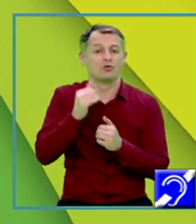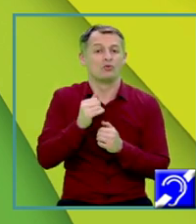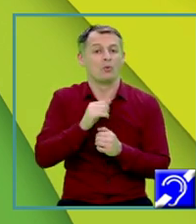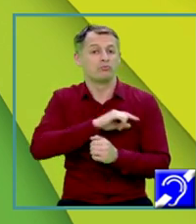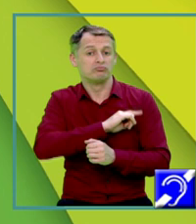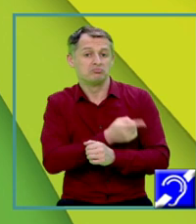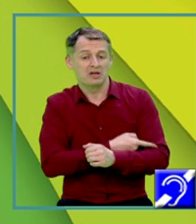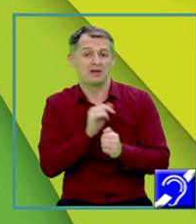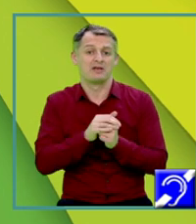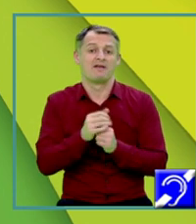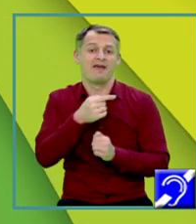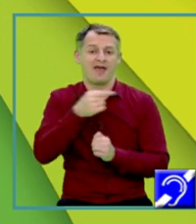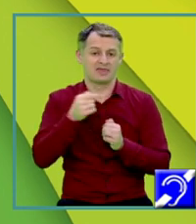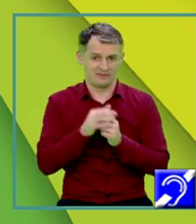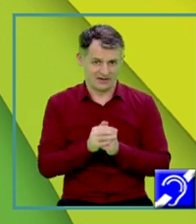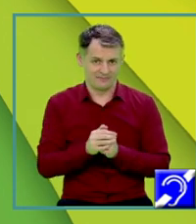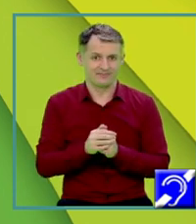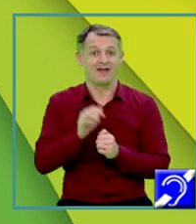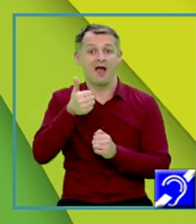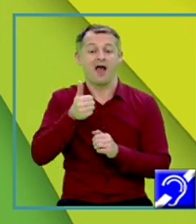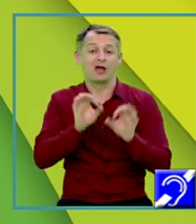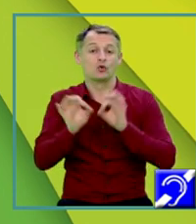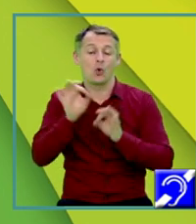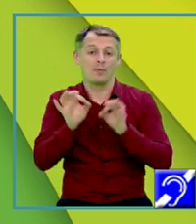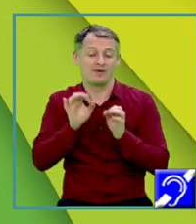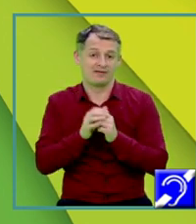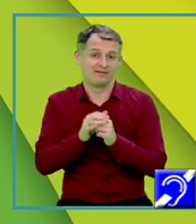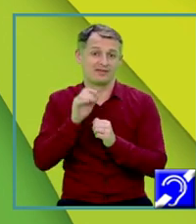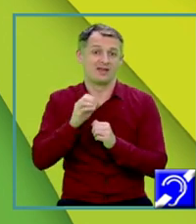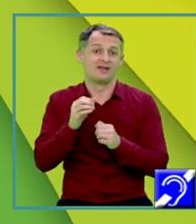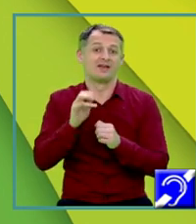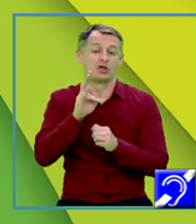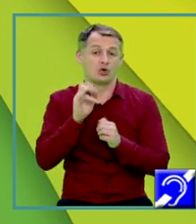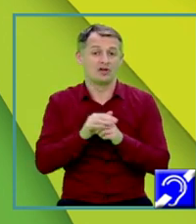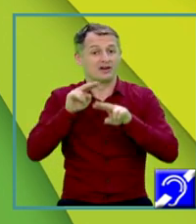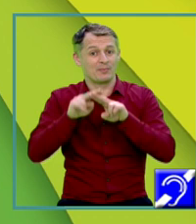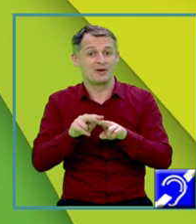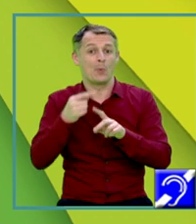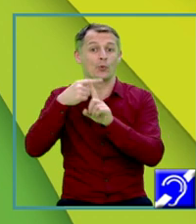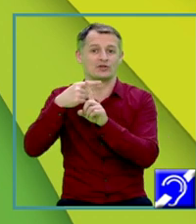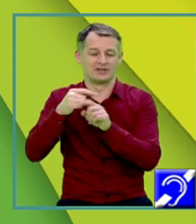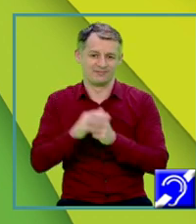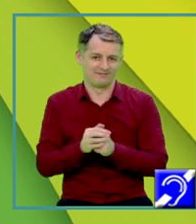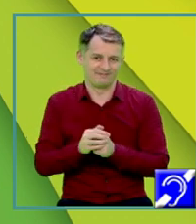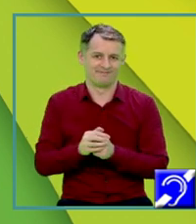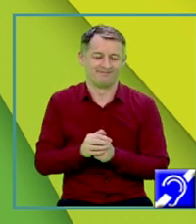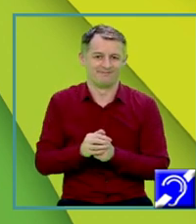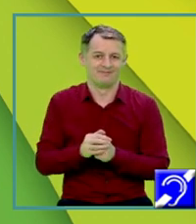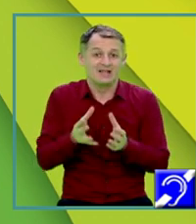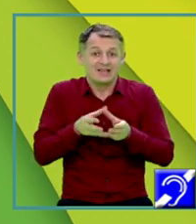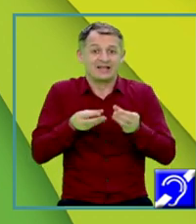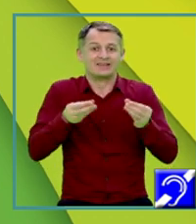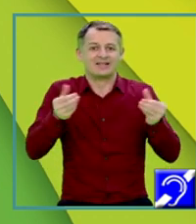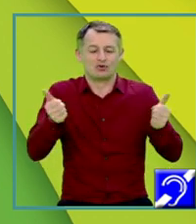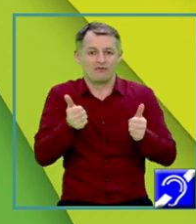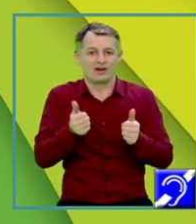pe când atomii de hidrogen rămân cu sarcină parțial pozitivă. Așadar, la dizolvarea unui compus